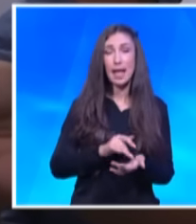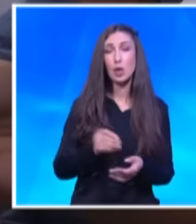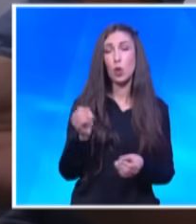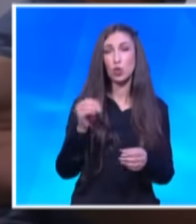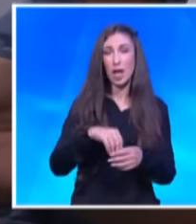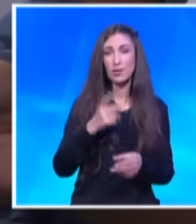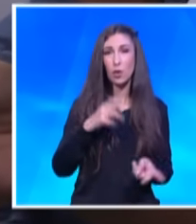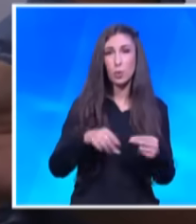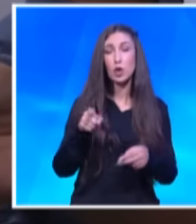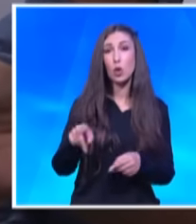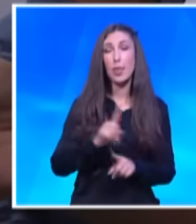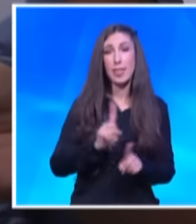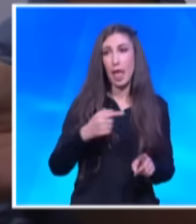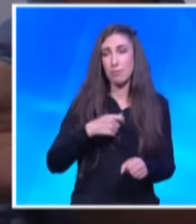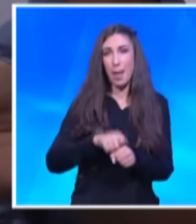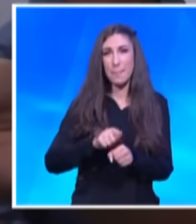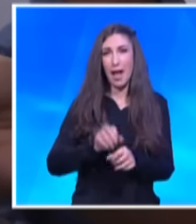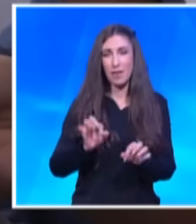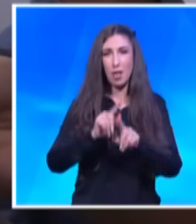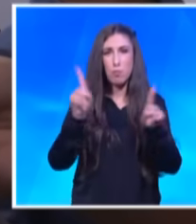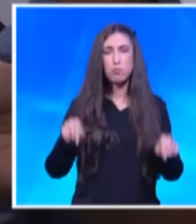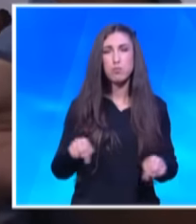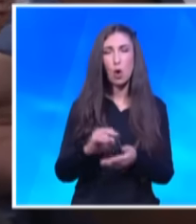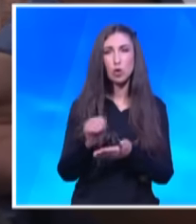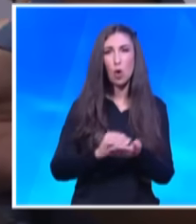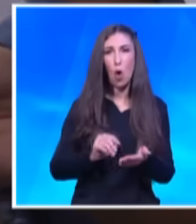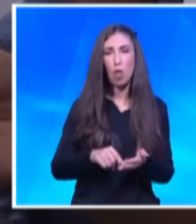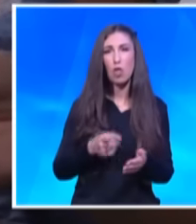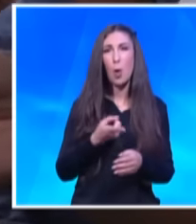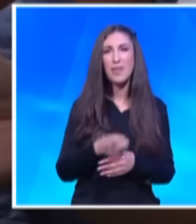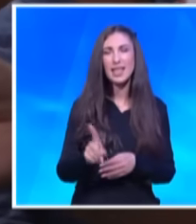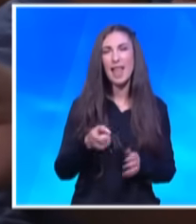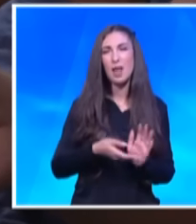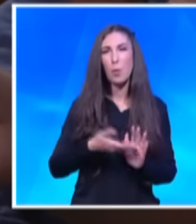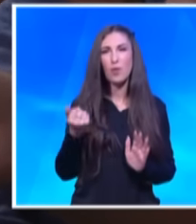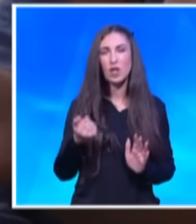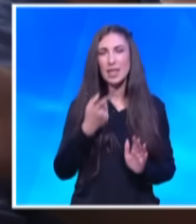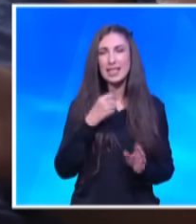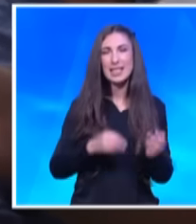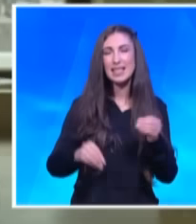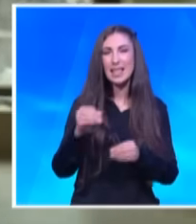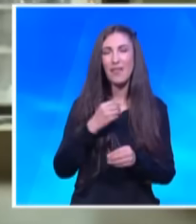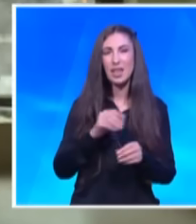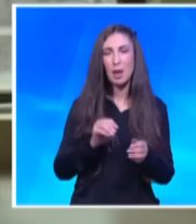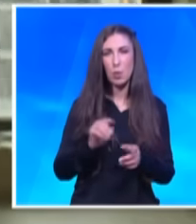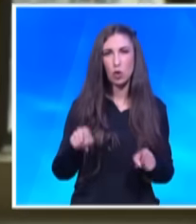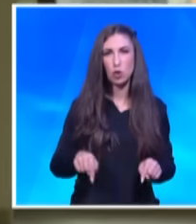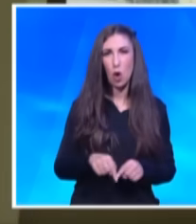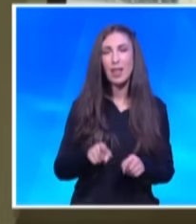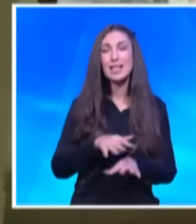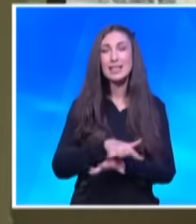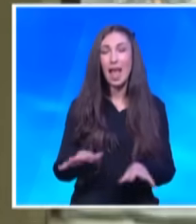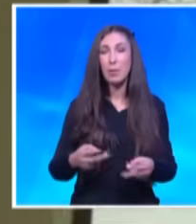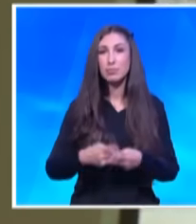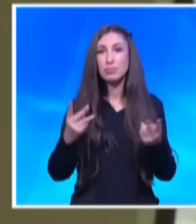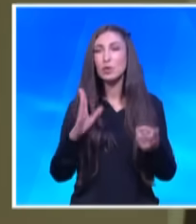но той не е съставил тези протоколи. Обвинението му е повдигнато за съставянето на протоколите. Схемата е разкрита, след